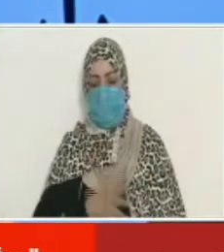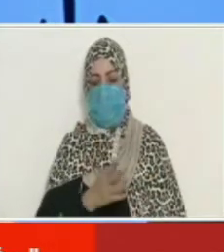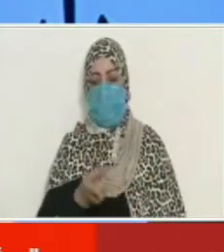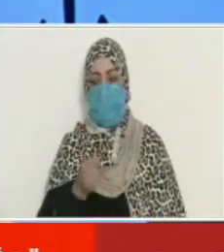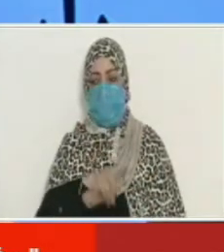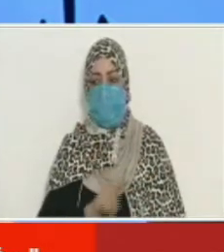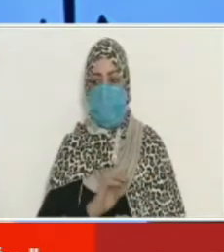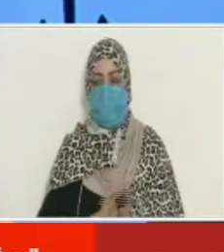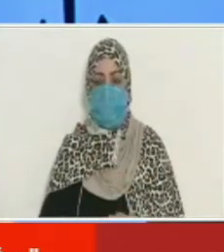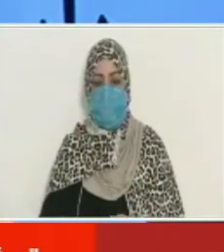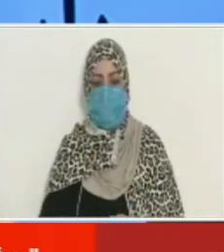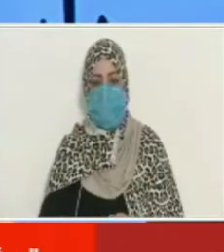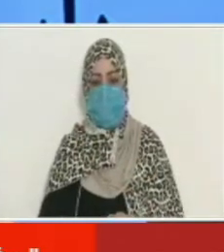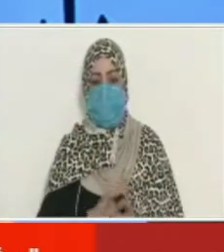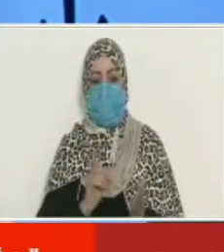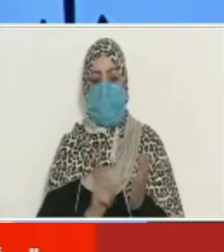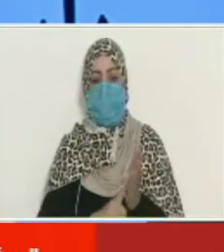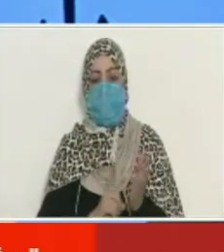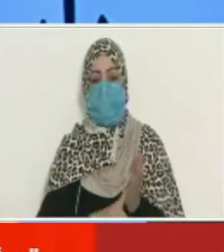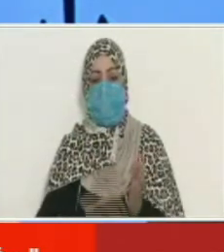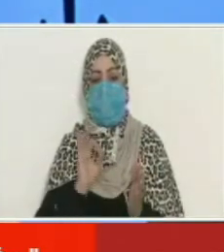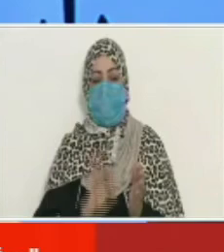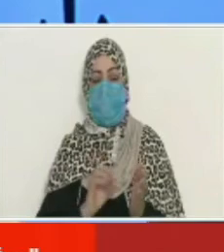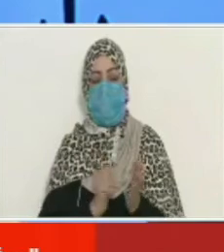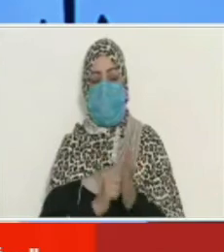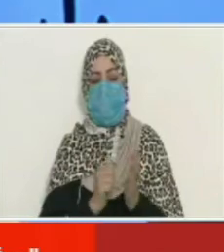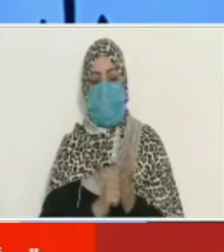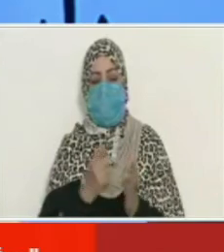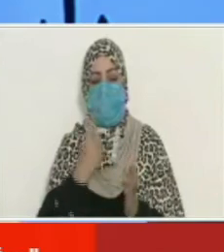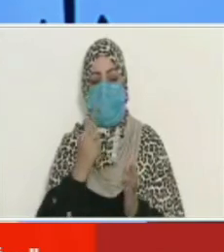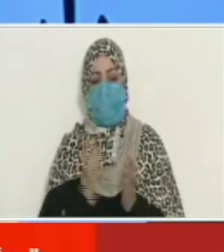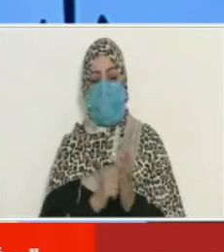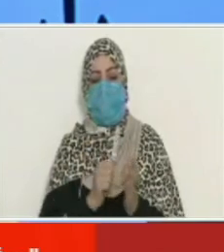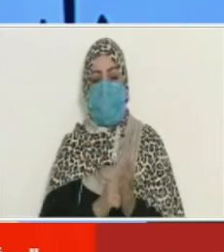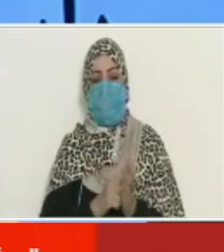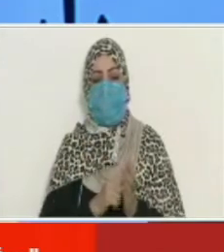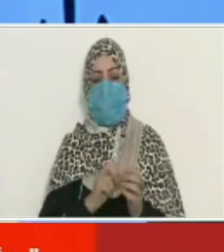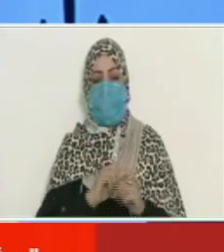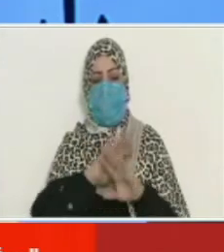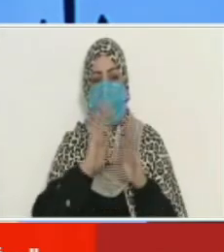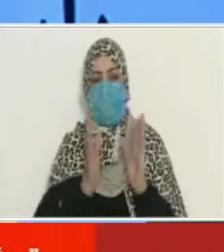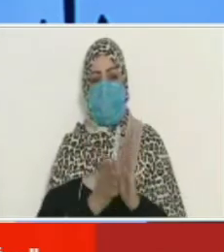مأتم الصيام فيه والصلاة فيه يا شيخ، واخذ رزق المسلمين